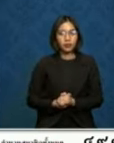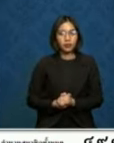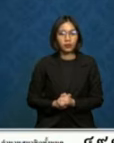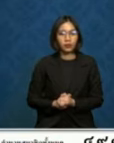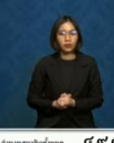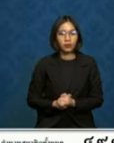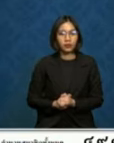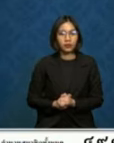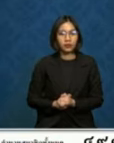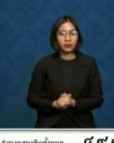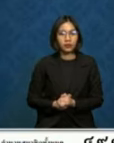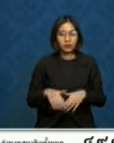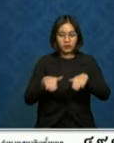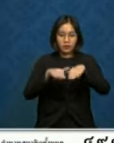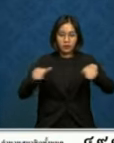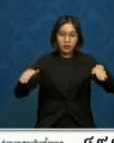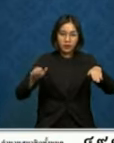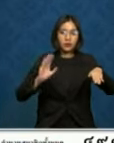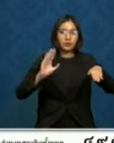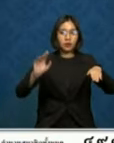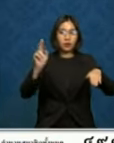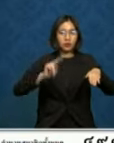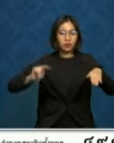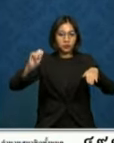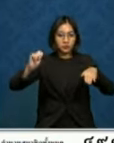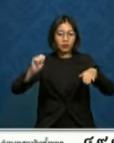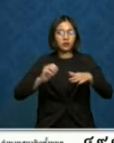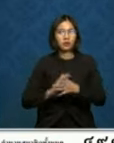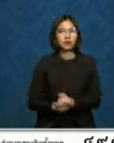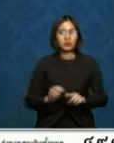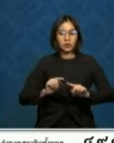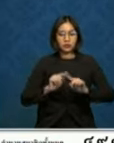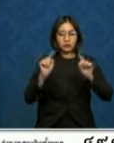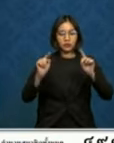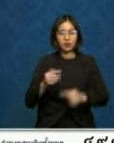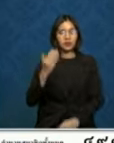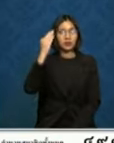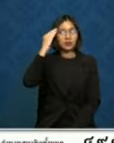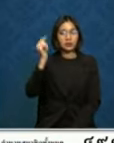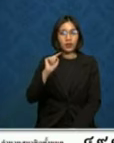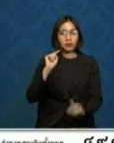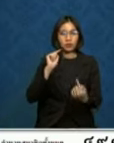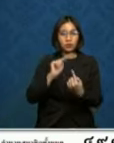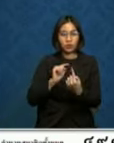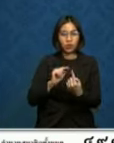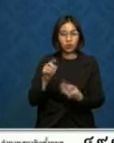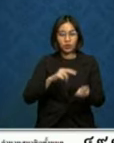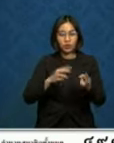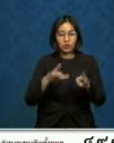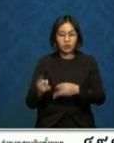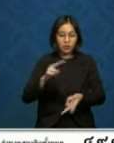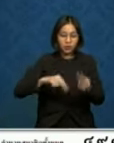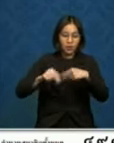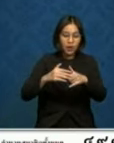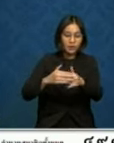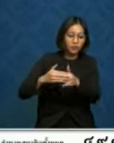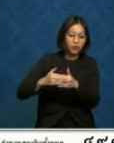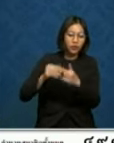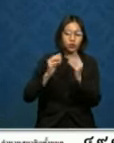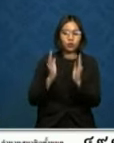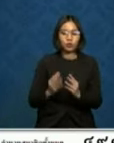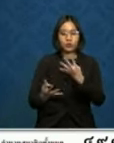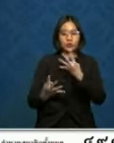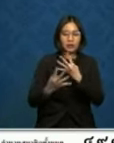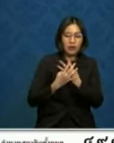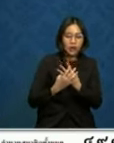ขั้นต่ำขออภัยค่ะมาตรฐานขั้นต่ำของสหประชาชาติค่ะแต่ทว่าจากที่ทราบเรื่องสภาพการปรนิบัติควบคุมต่อผู้ต้องขัง